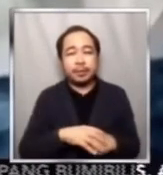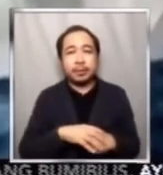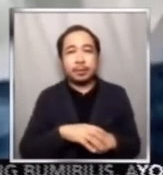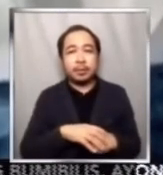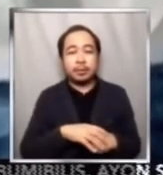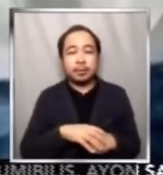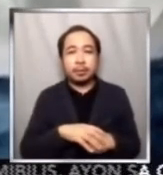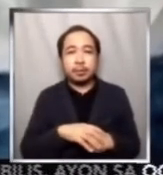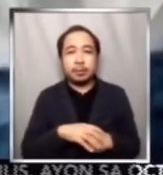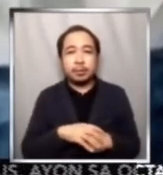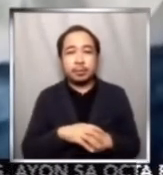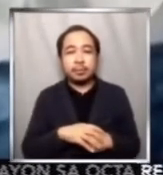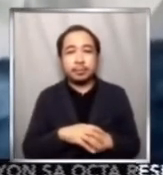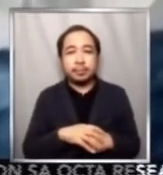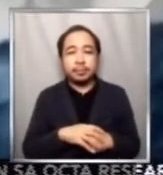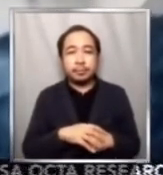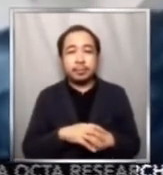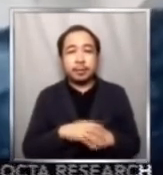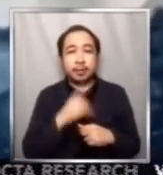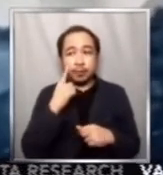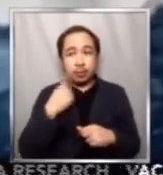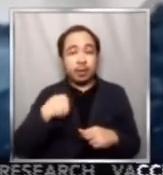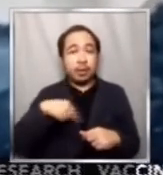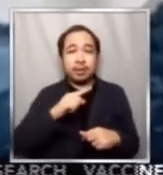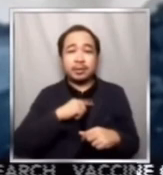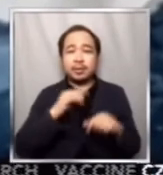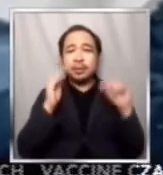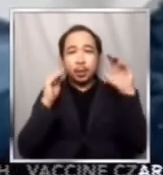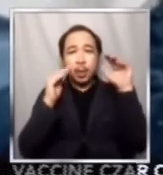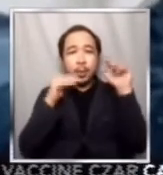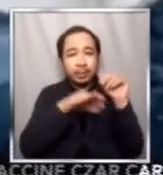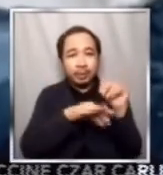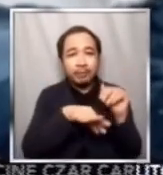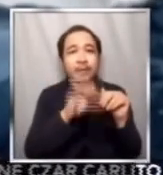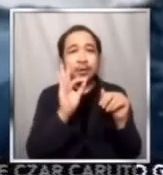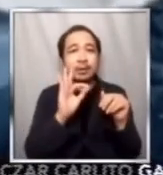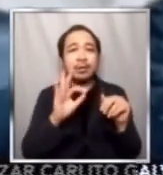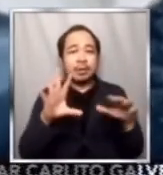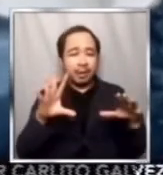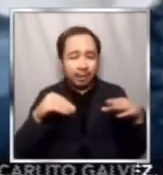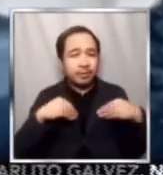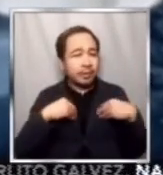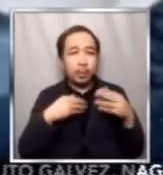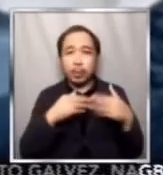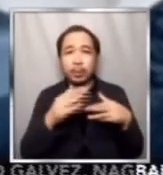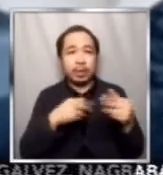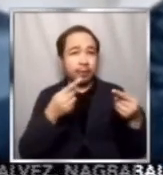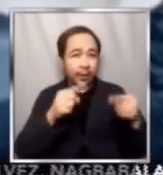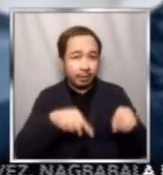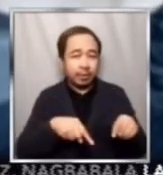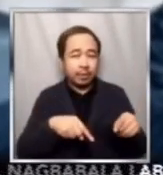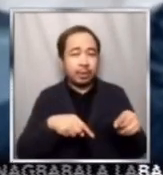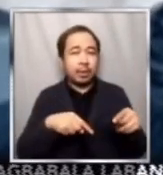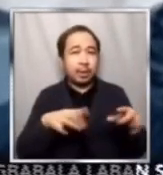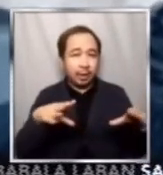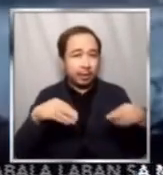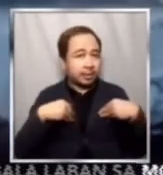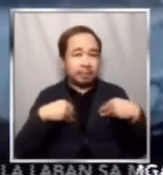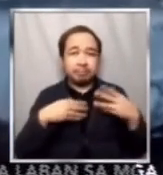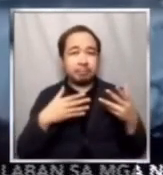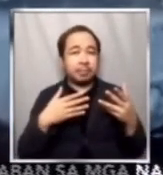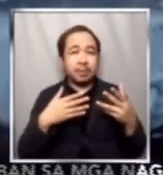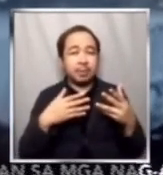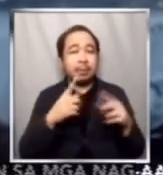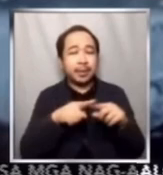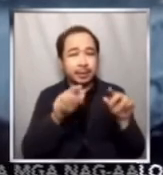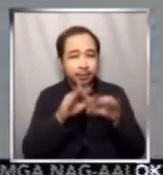Ang sa amin lang, sana makita na siya. Tatanggapin namin ang lahat. Tatanggapin namin kung ano ang nangyari, basta makita lang namin